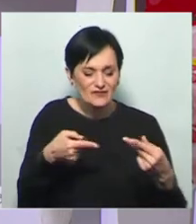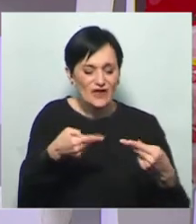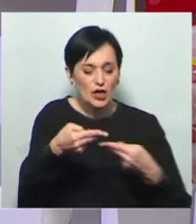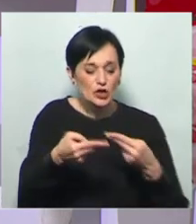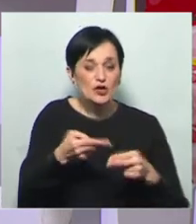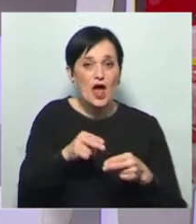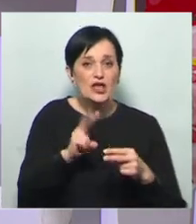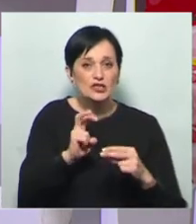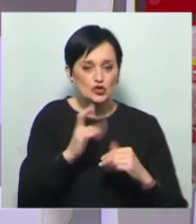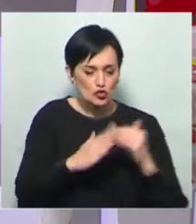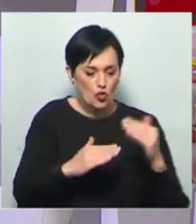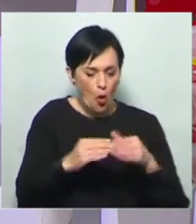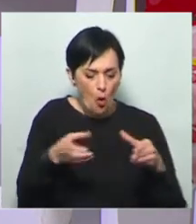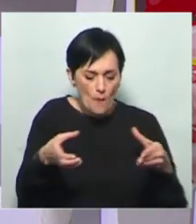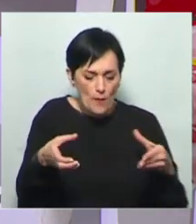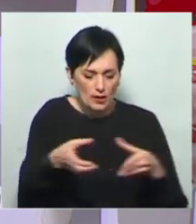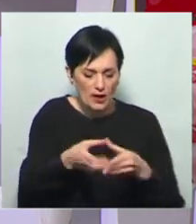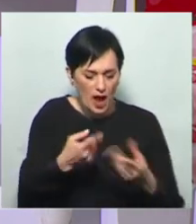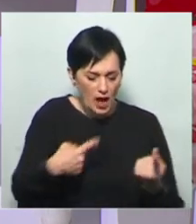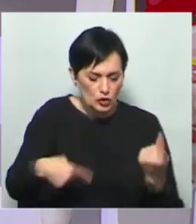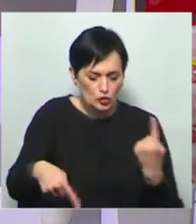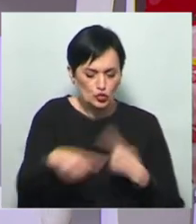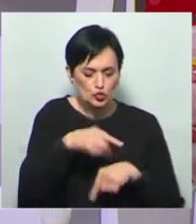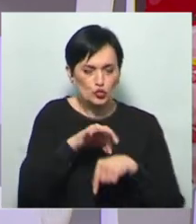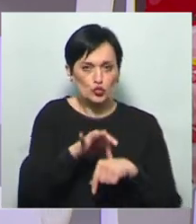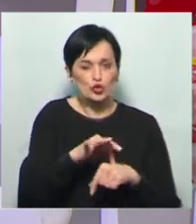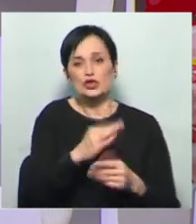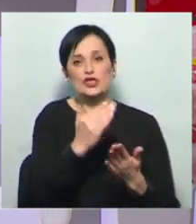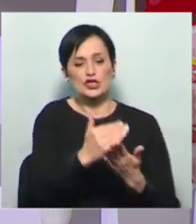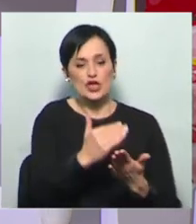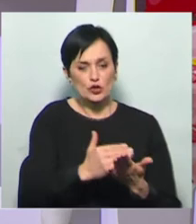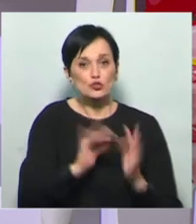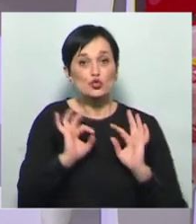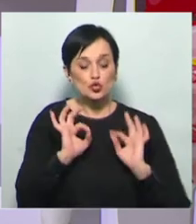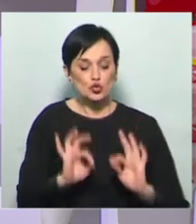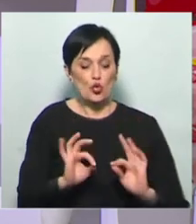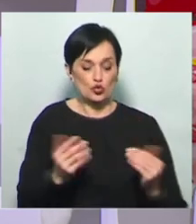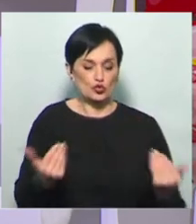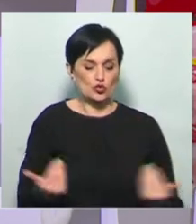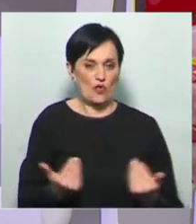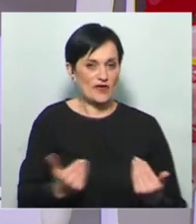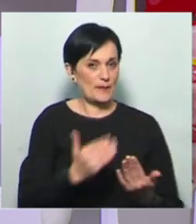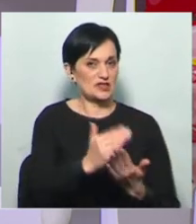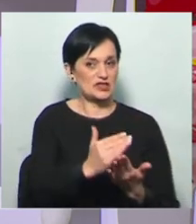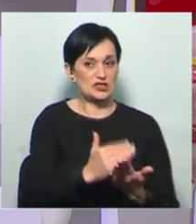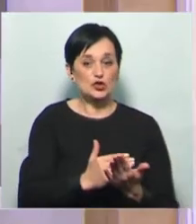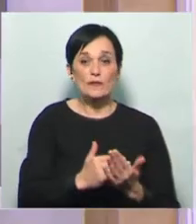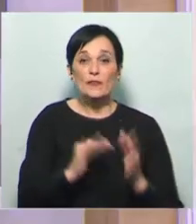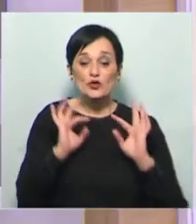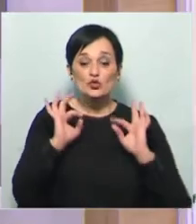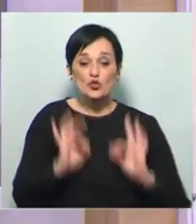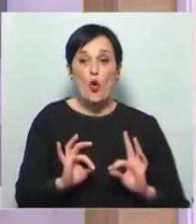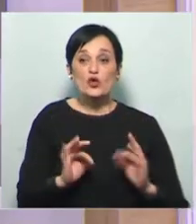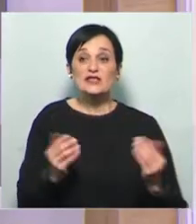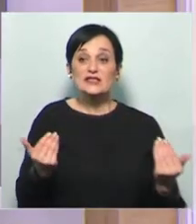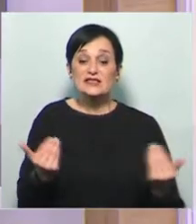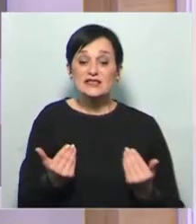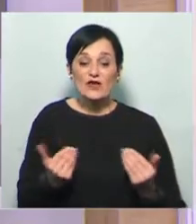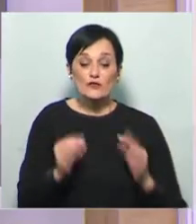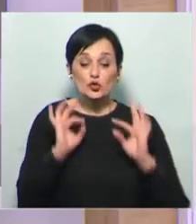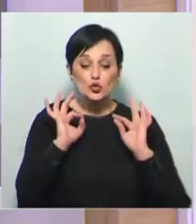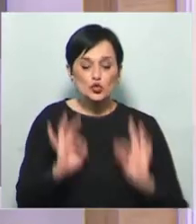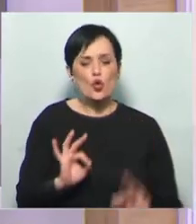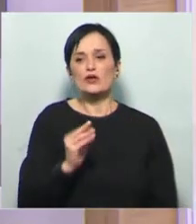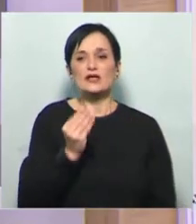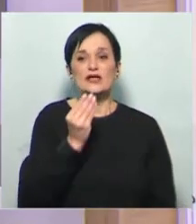ყველაფერი კომპლექსურად ტარდება და ის რეჟიმი და სწორი ცხოვრების რეჟიმი შეიძლება ესეც სწორი ცხოვრების რეჟიმი და სწორი